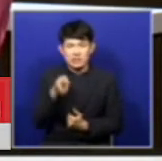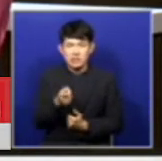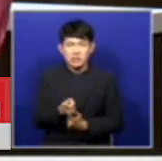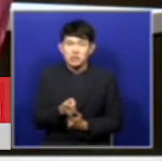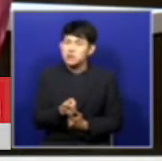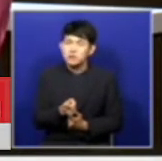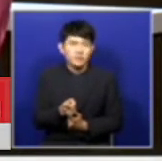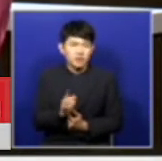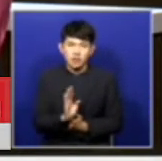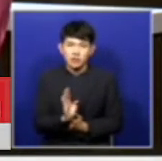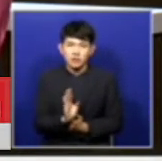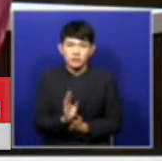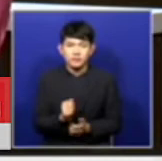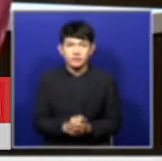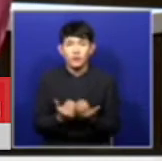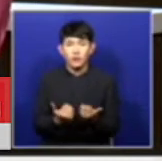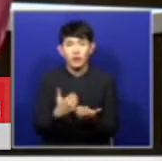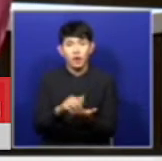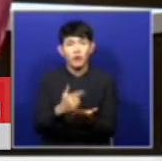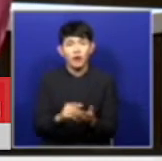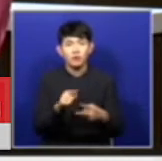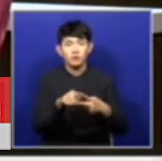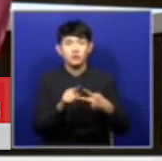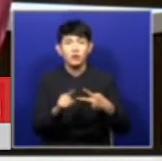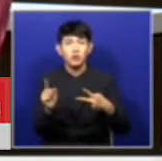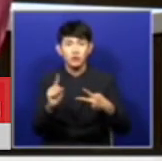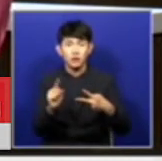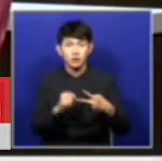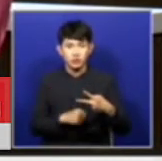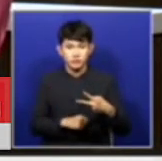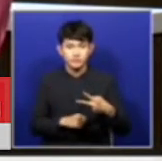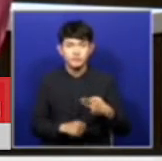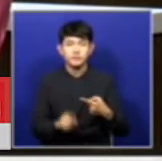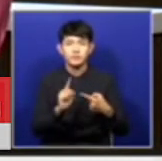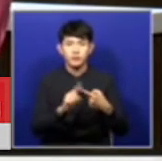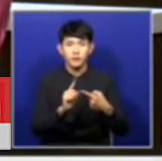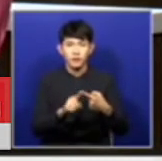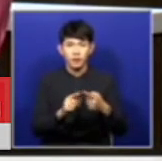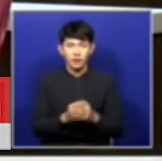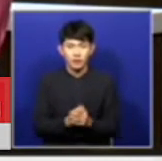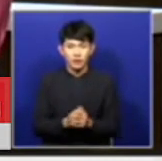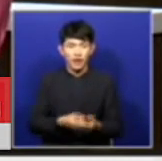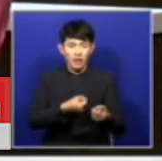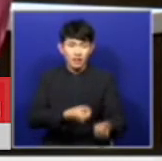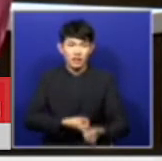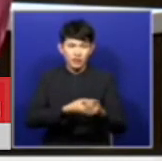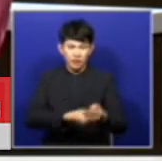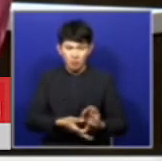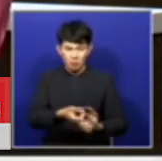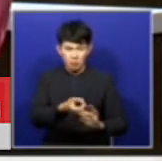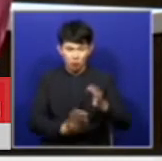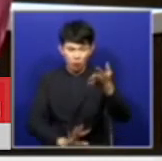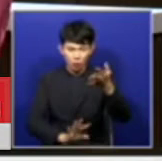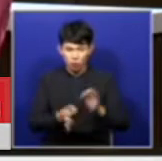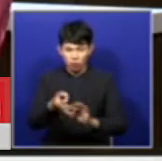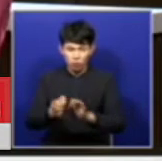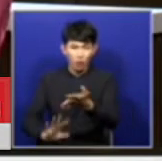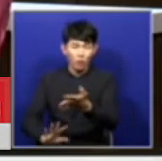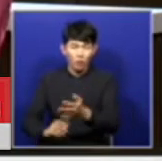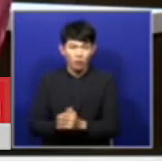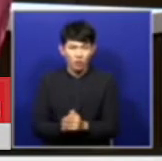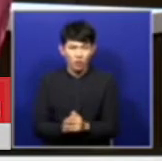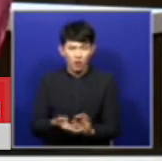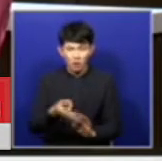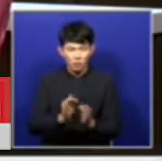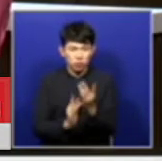วันนี้เนี่ยผมจะเล่า2เรื่องครับเรื่องแรกเนี่ยเป็นเรื่องของการเผาภาคการเกษตรเผาภาคการเกษตรคืออะไ